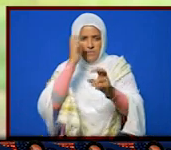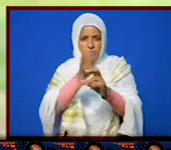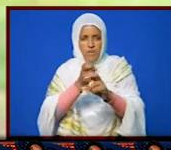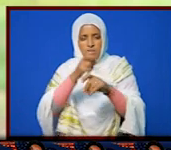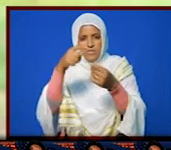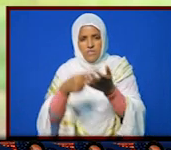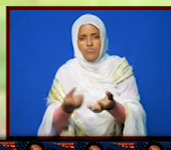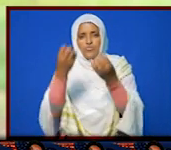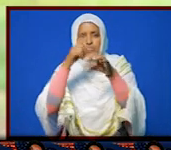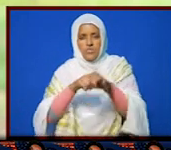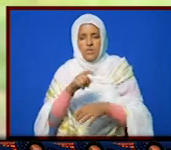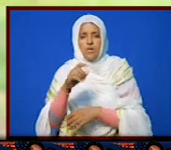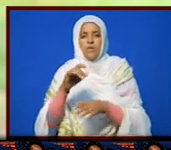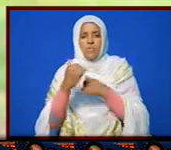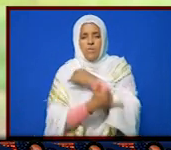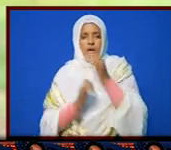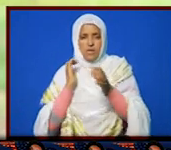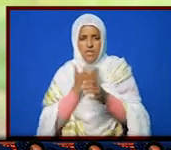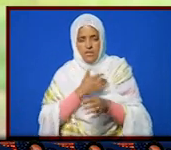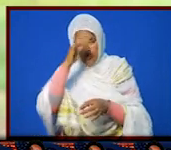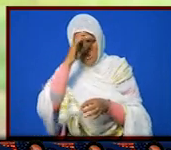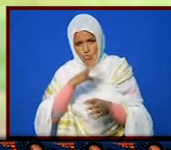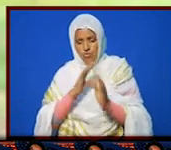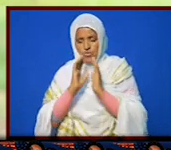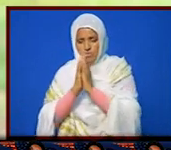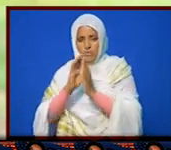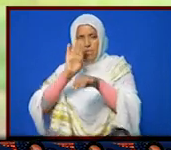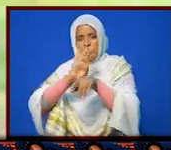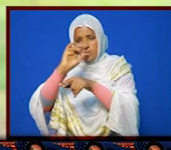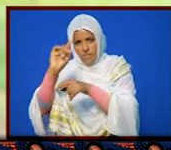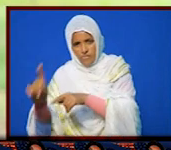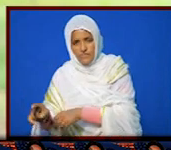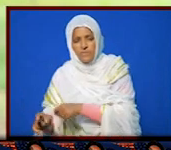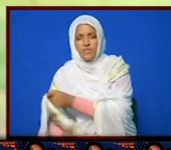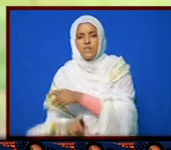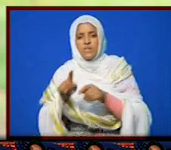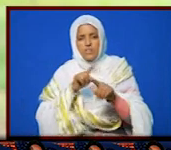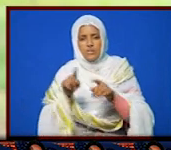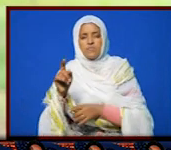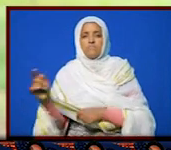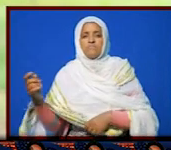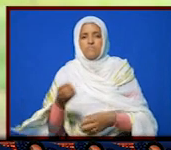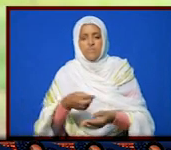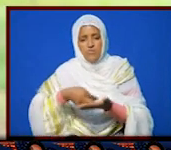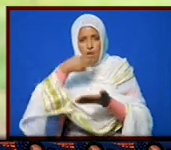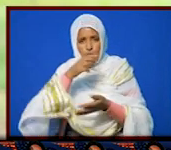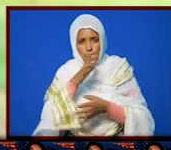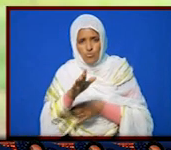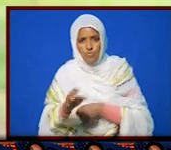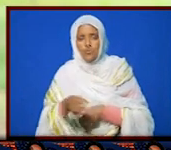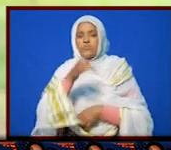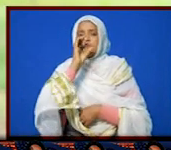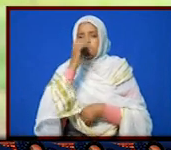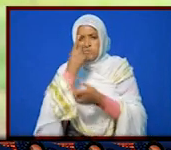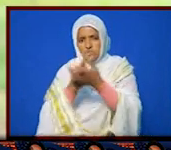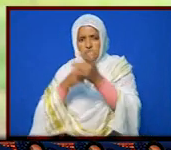ማለት ይከብዳል። ስለዚህ ብዙ ጊዜ በሀገራችን የምንመለከተው ሰዎች አስቀድሰው ግን የሚደንቀው ስጋውን